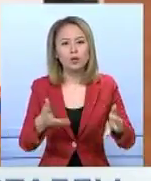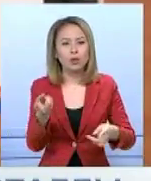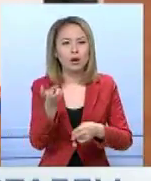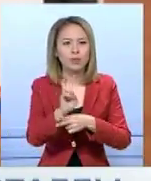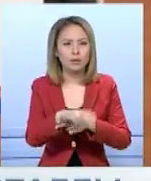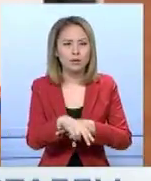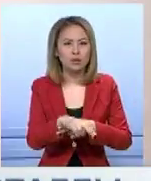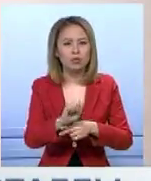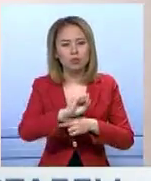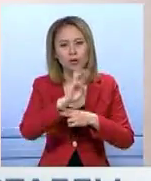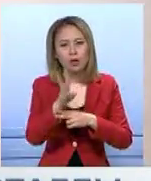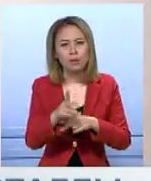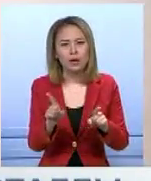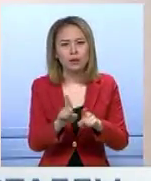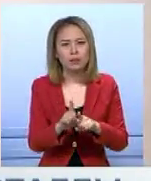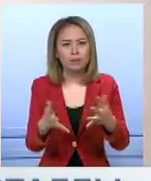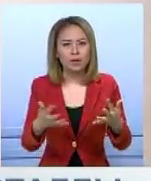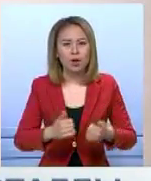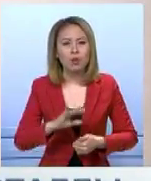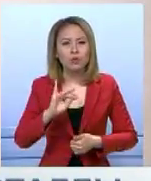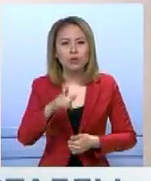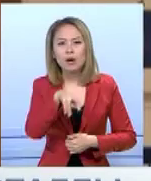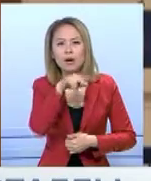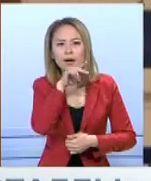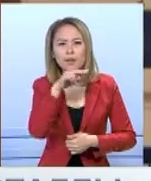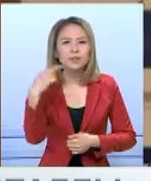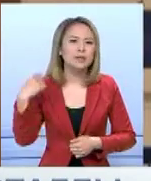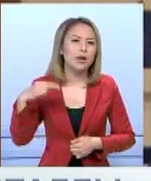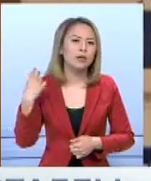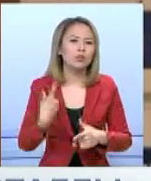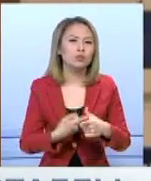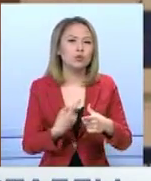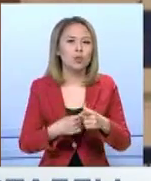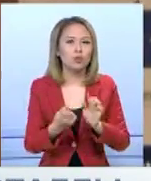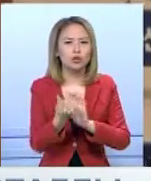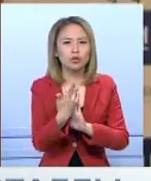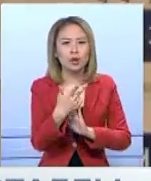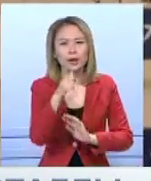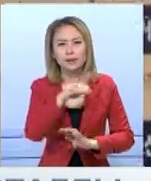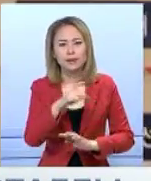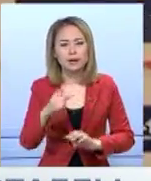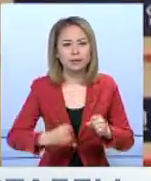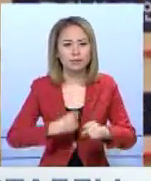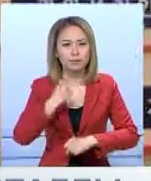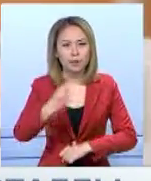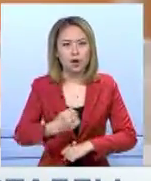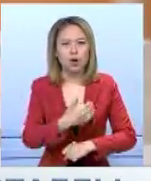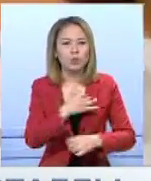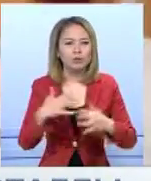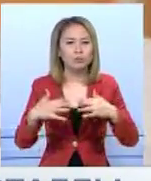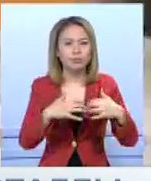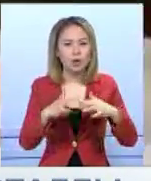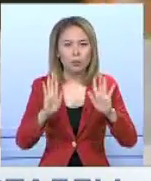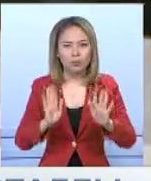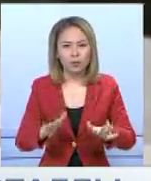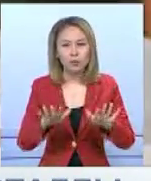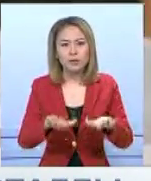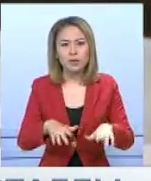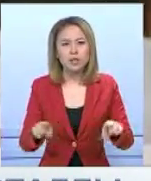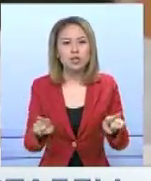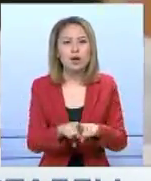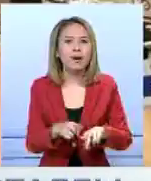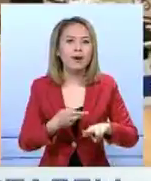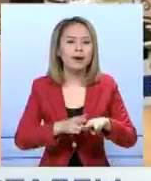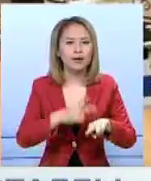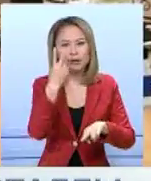көбірек келуін қамтамасыз ету үшін қабылдаған. Ал Оңтүстік Корея президенті атану үшін 13 кандидат таласады. Алдын ала жүргізілген сауалнама